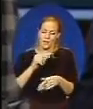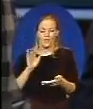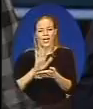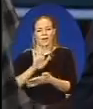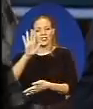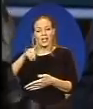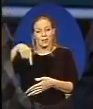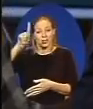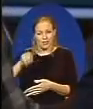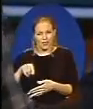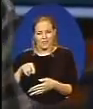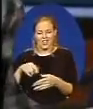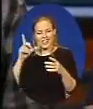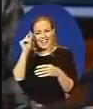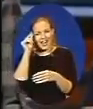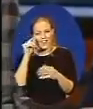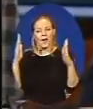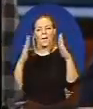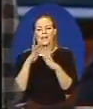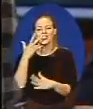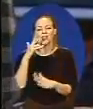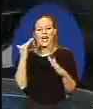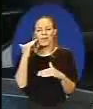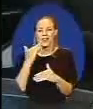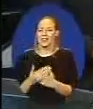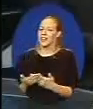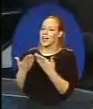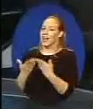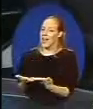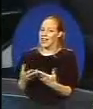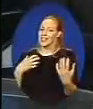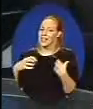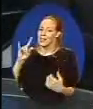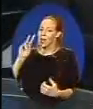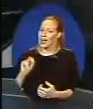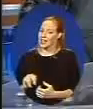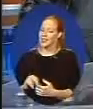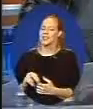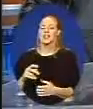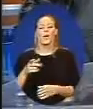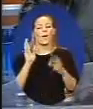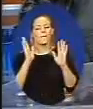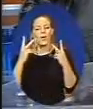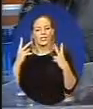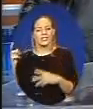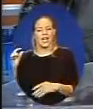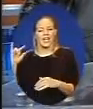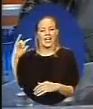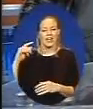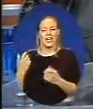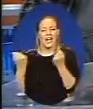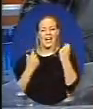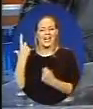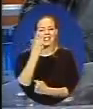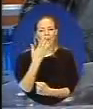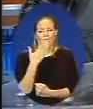בנובמבר, תל אביב, בציוני אמריקה. עשיתם את זה. אבל לדעת, אני אוהבת תיאטרון אחד, אני לא כל פטריות. אבל מאוד כדאי לנסוע לשם, זה תענוג. כן, גם יפה,